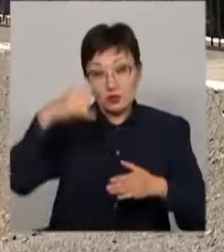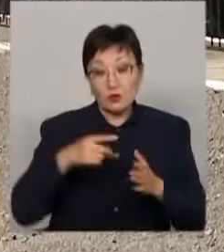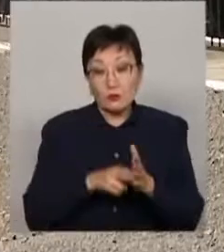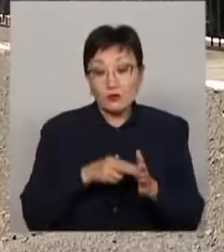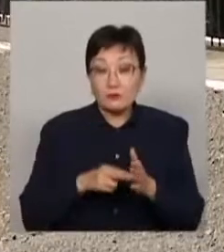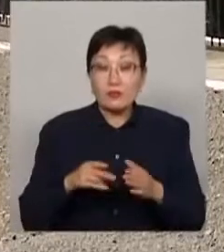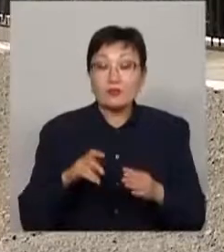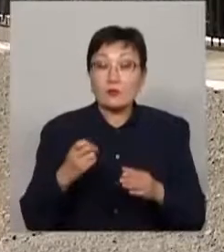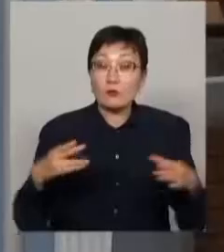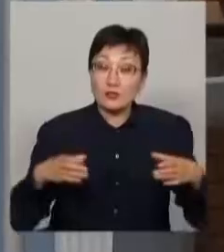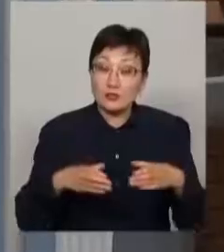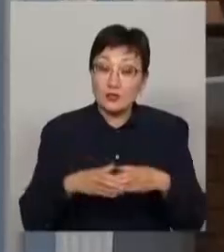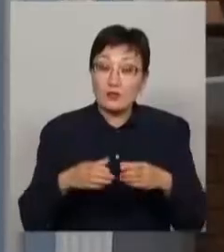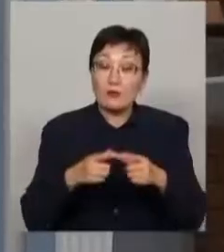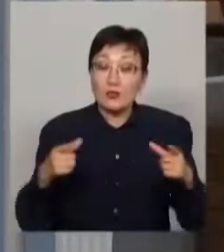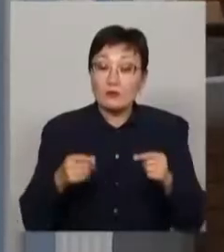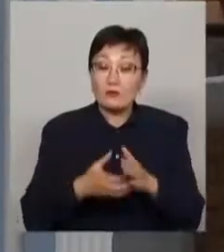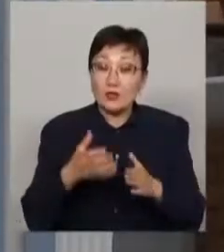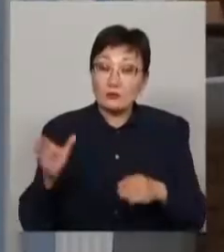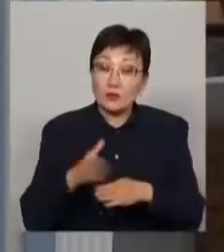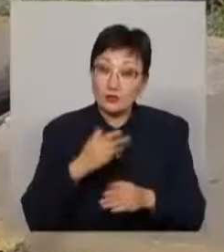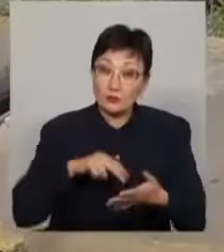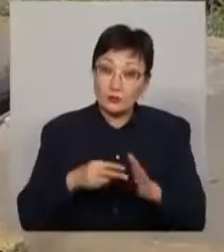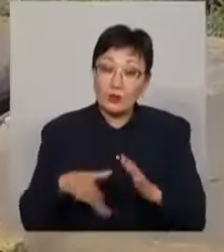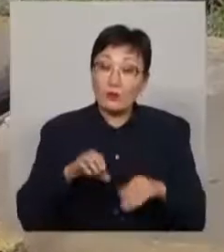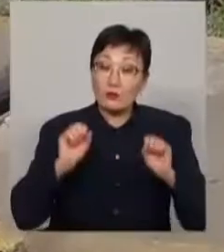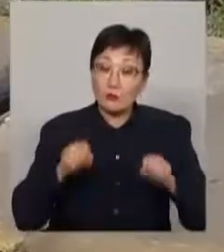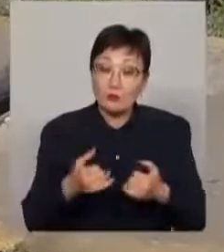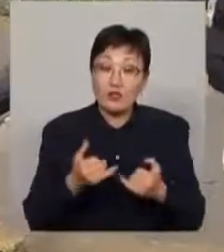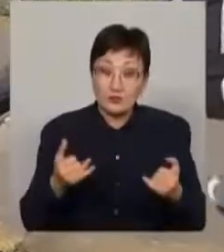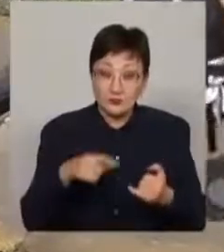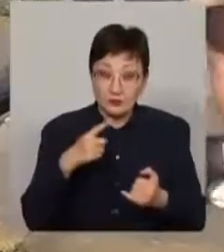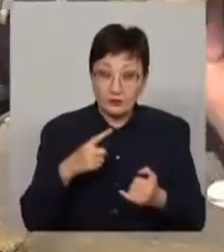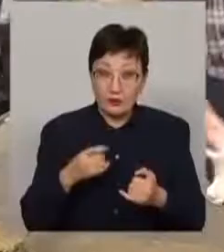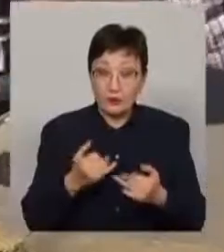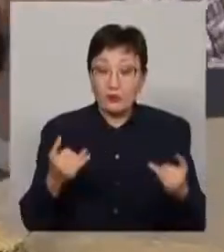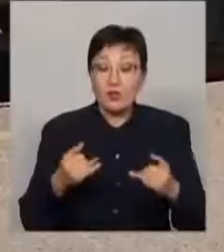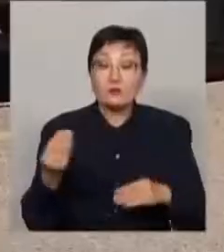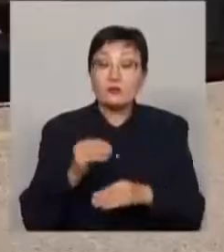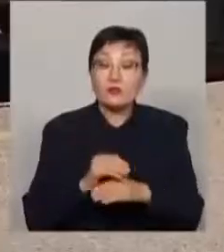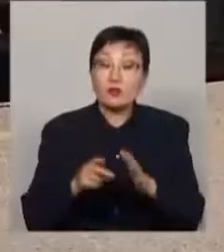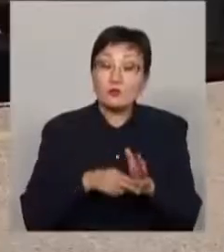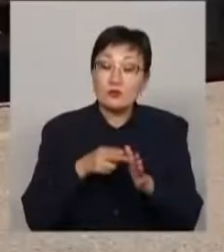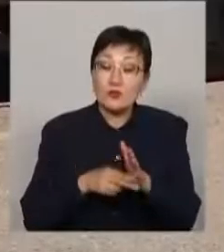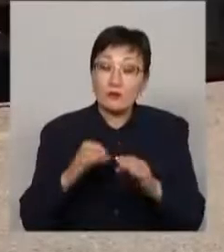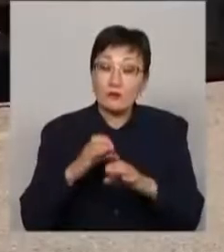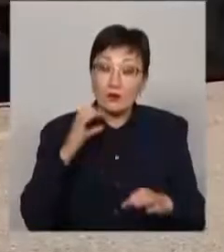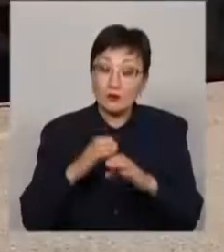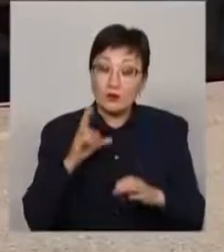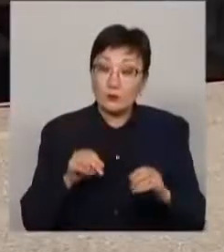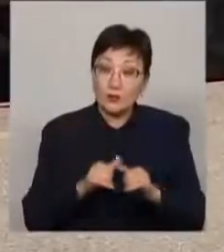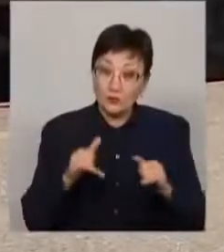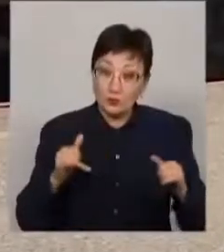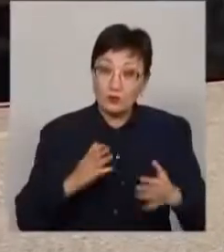жолы ұлттық компаниясы билет тапшылығын жою мақсатында бар мүмкіндік жасалып жатқанын айтты. Ол үшін қосымша пойыздар мен вагондар санын